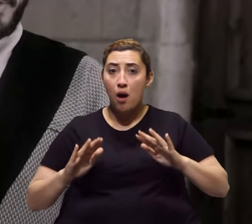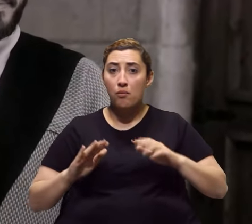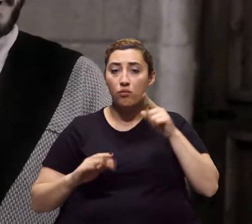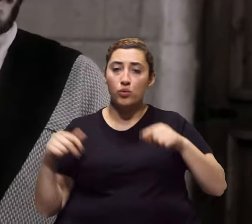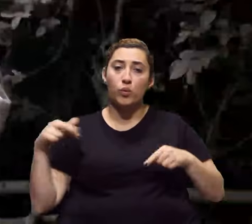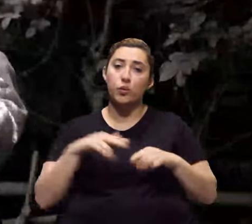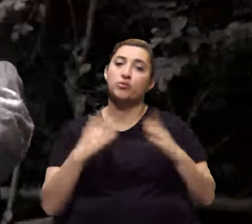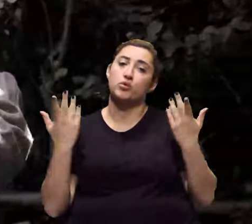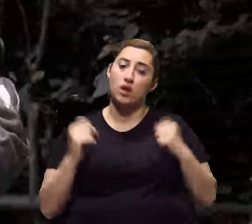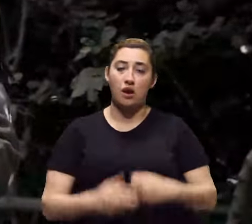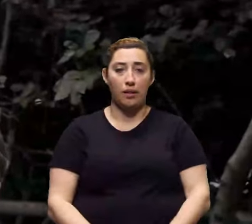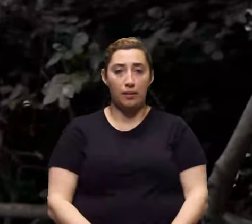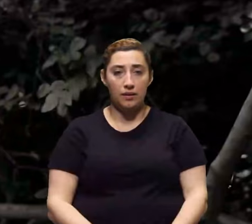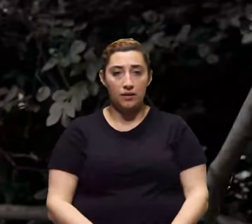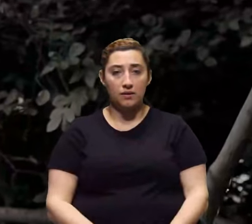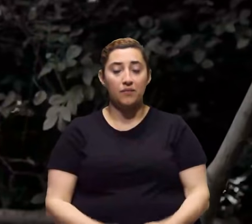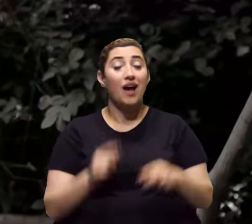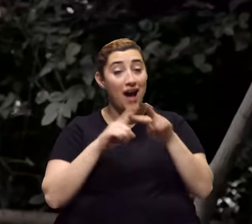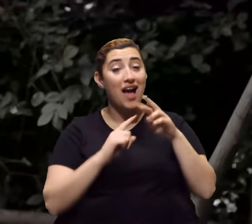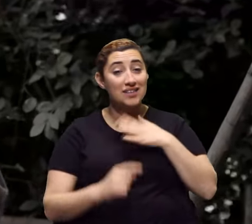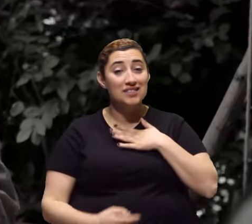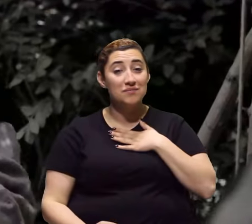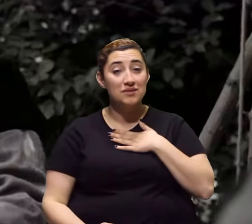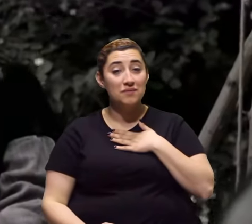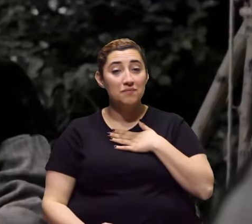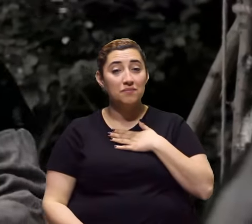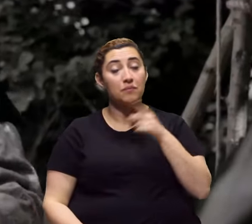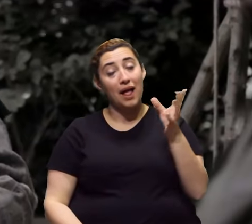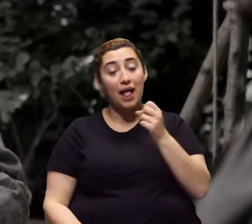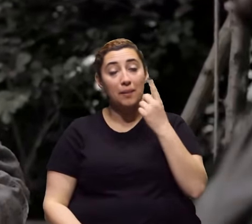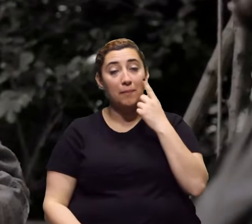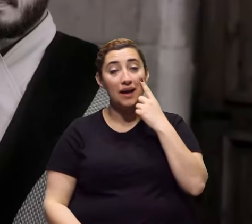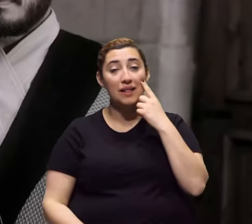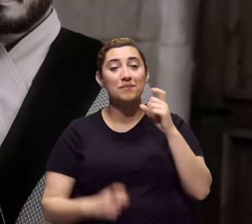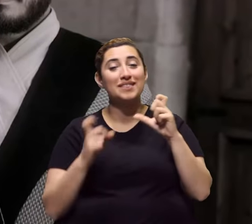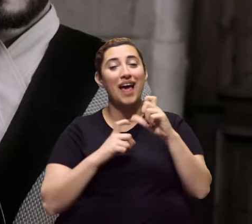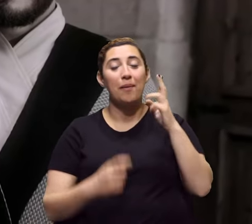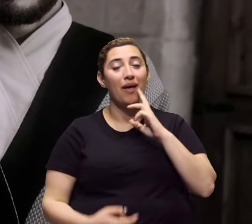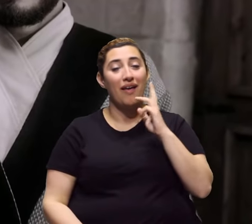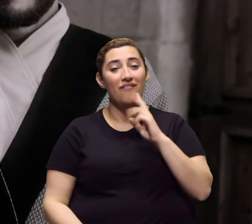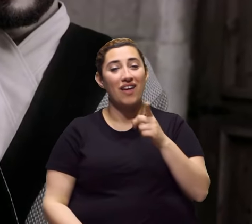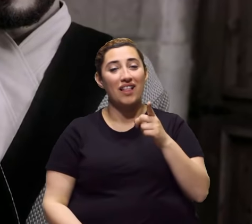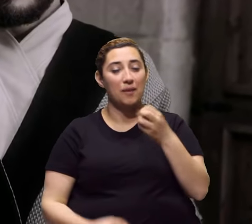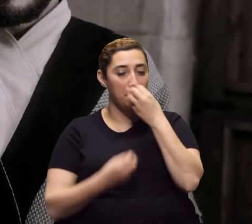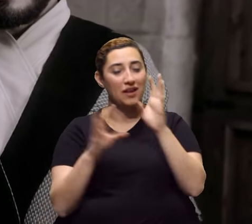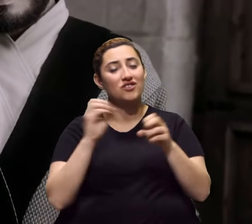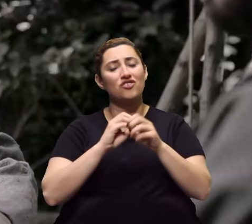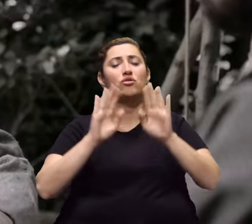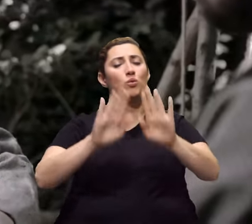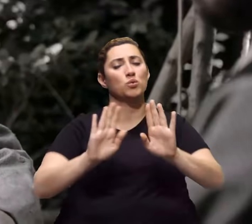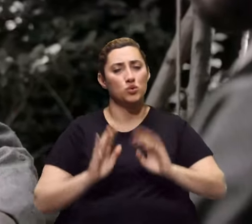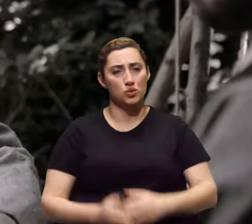bura yürümüş demek. Kasım'ım, al bakalım sahip efendiyi de avluda